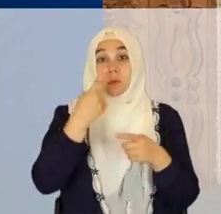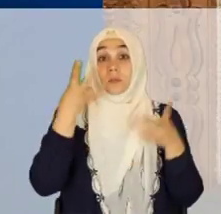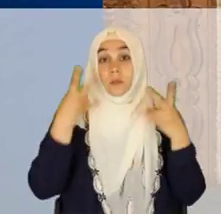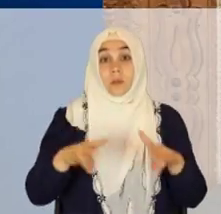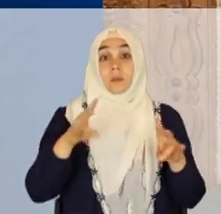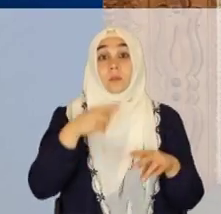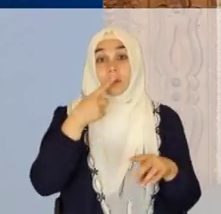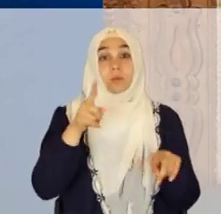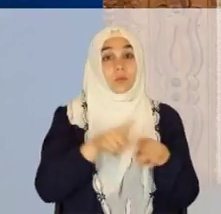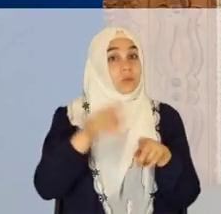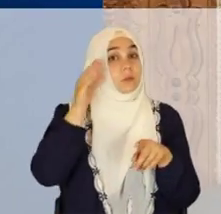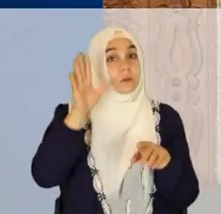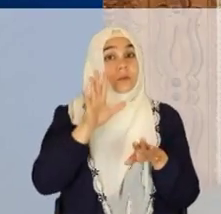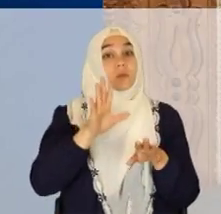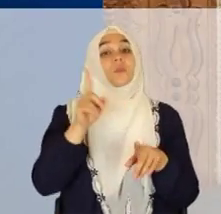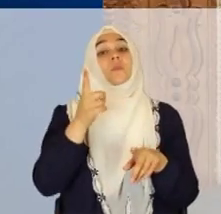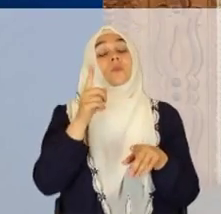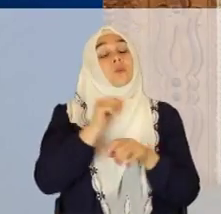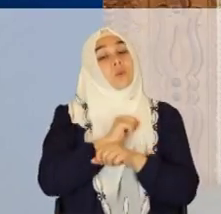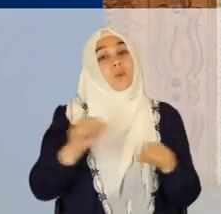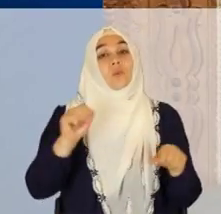deyapti-da. Nimaga yo'q deydi?